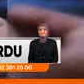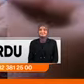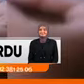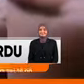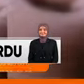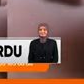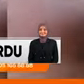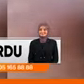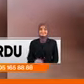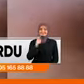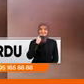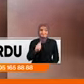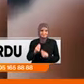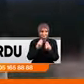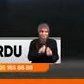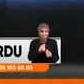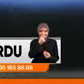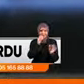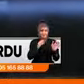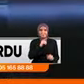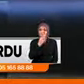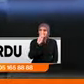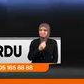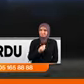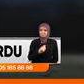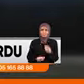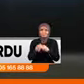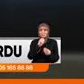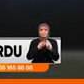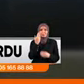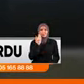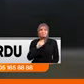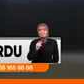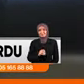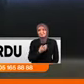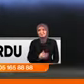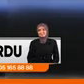ikram edilen şekeri beğenen Ayılar büyük bir iştahla karınlarını doyurdu